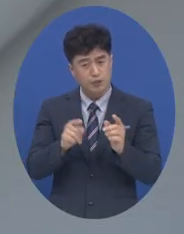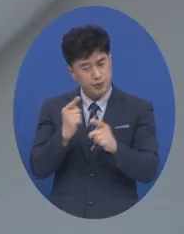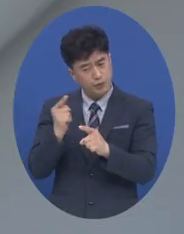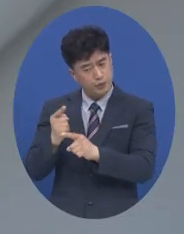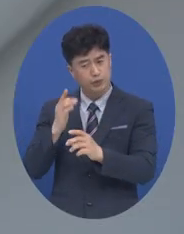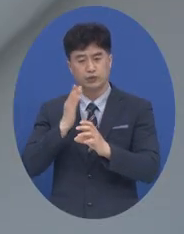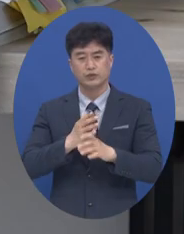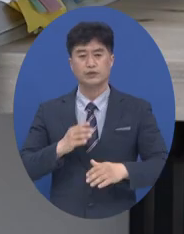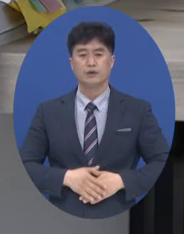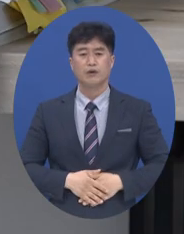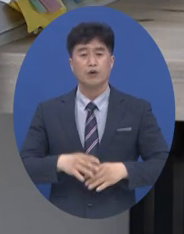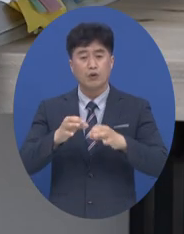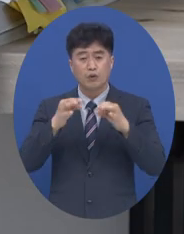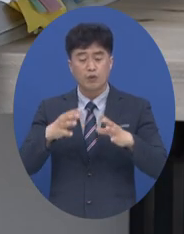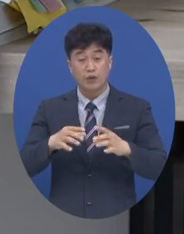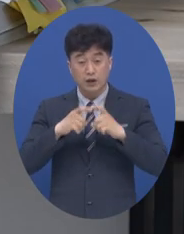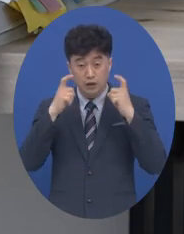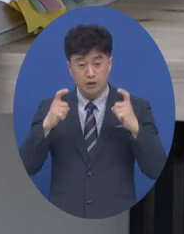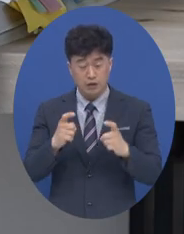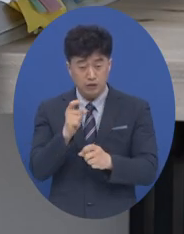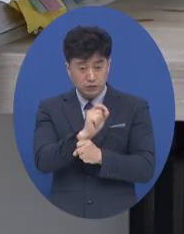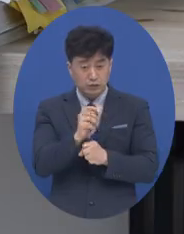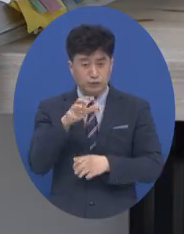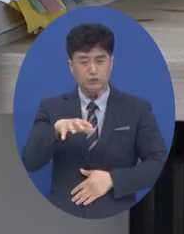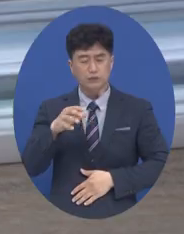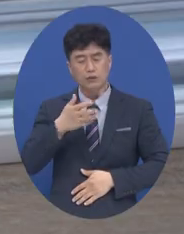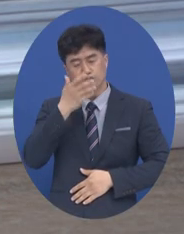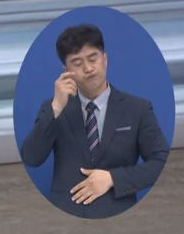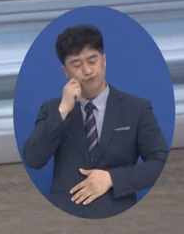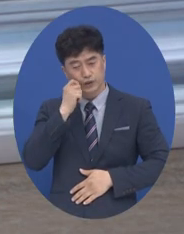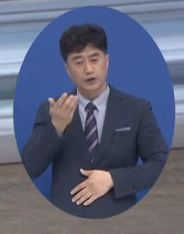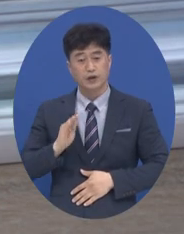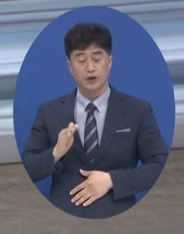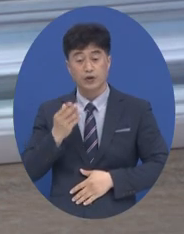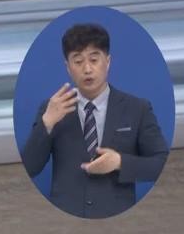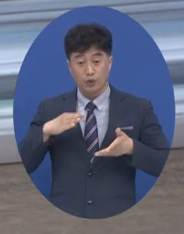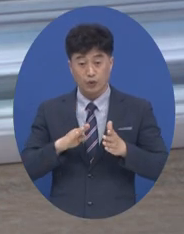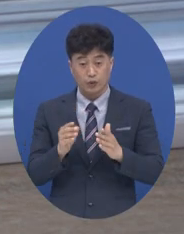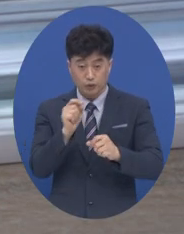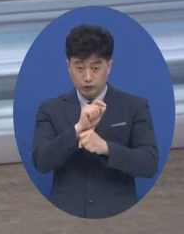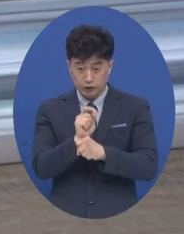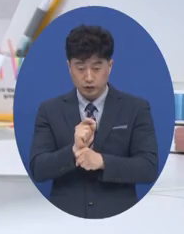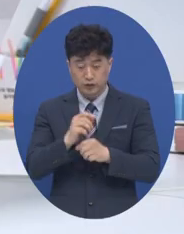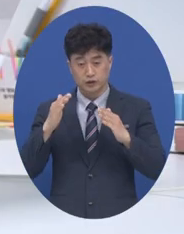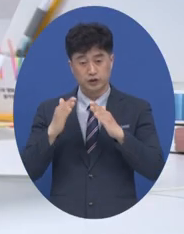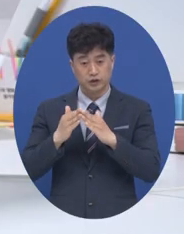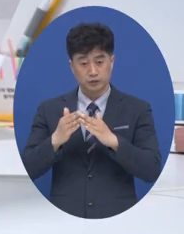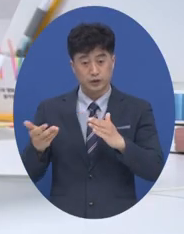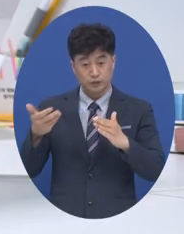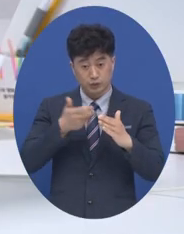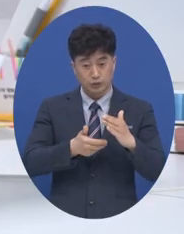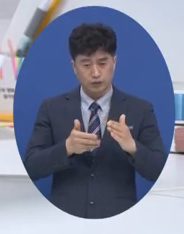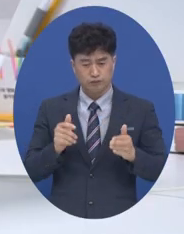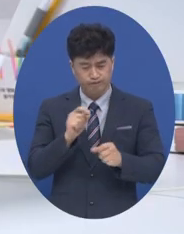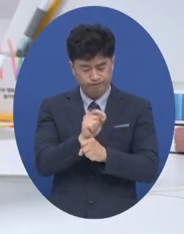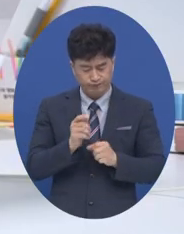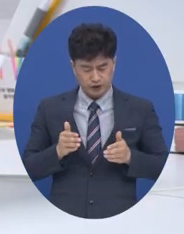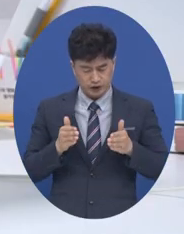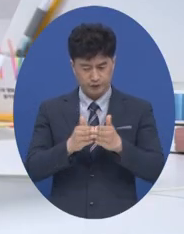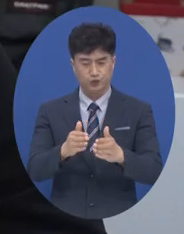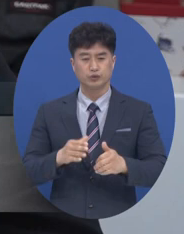거듭하고 있습니다 그동안 개인 지필 실은 꿈도 못 꿨는데 경기 스토리 3 가 하우스 입주한 후 gp 레만 잡념 하고